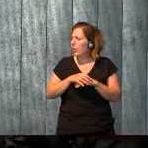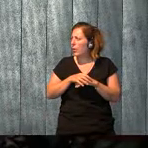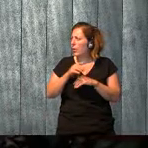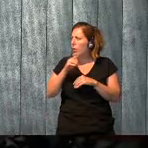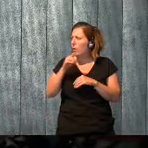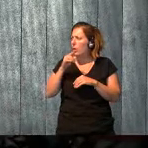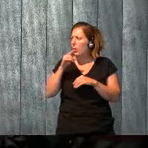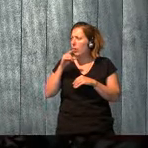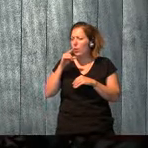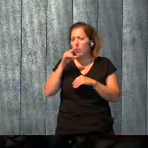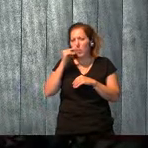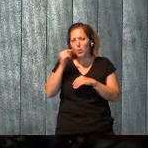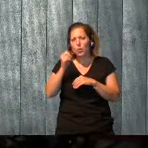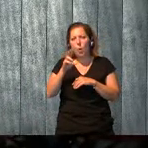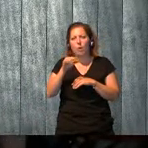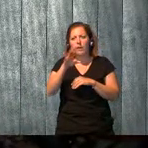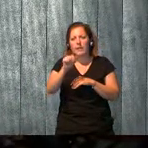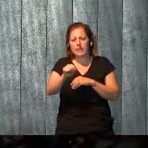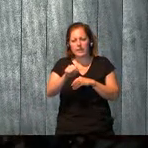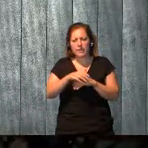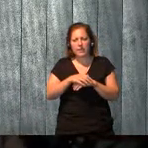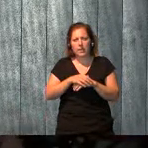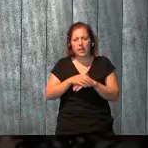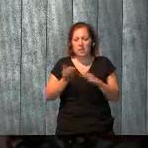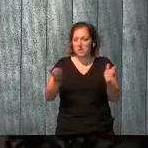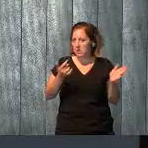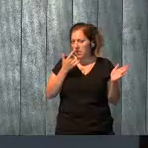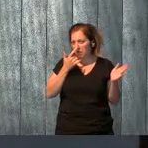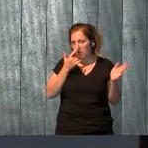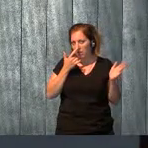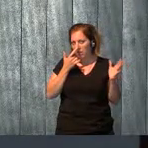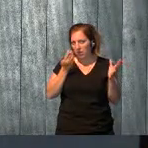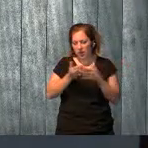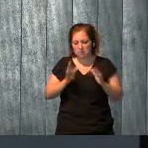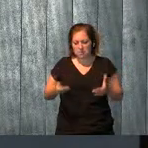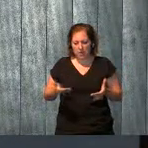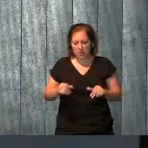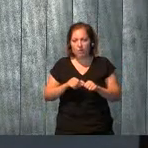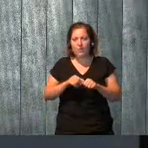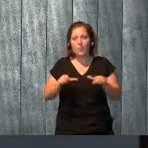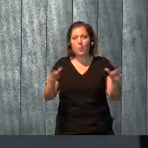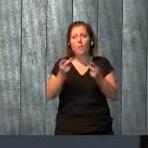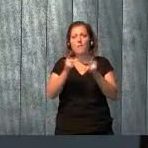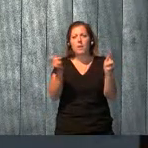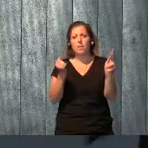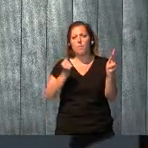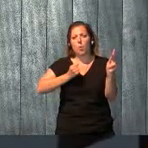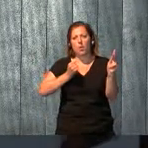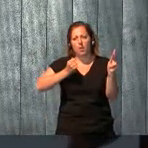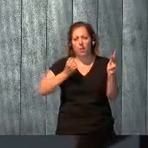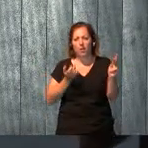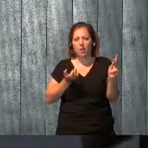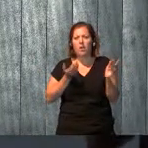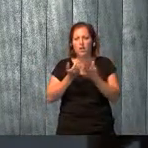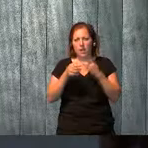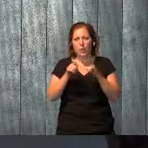Ortiz, justement, je voulais vous demander, il semblerait quand même que le développement actuel de Bogota soit aussi la